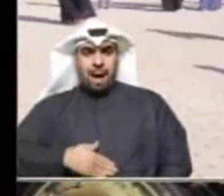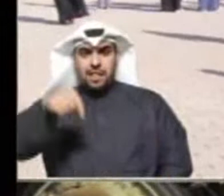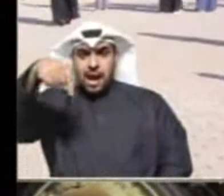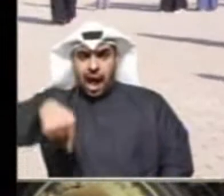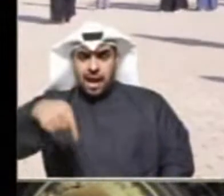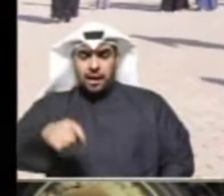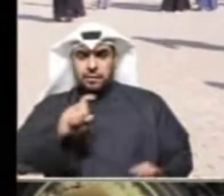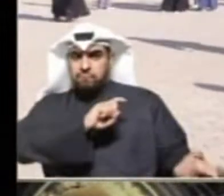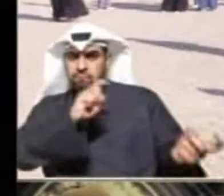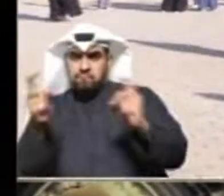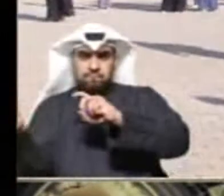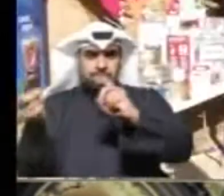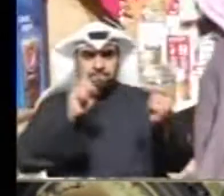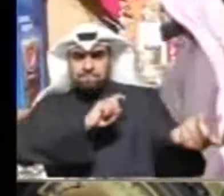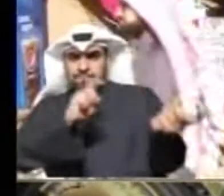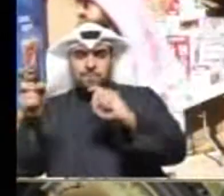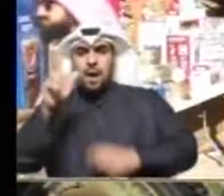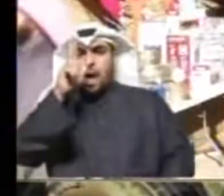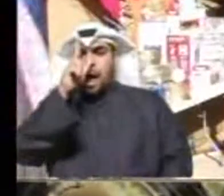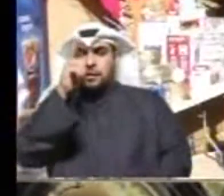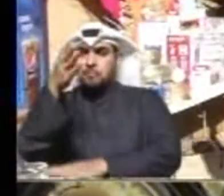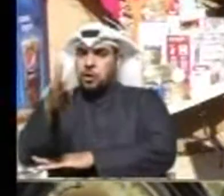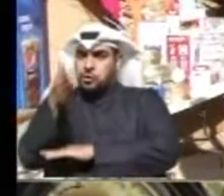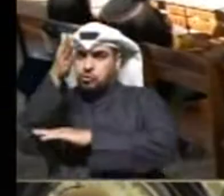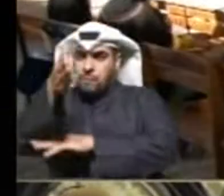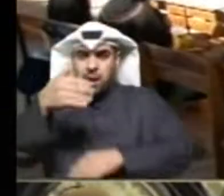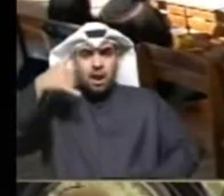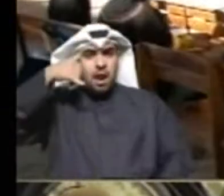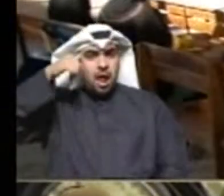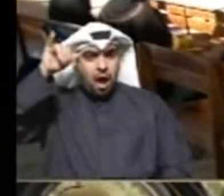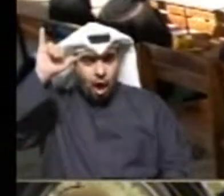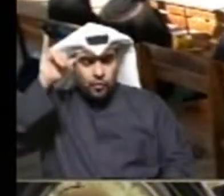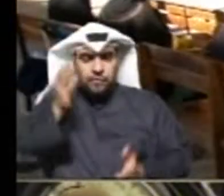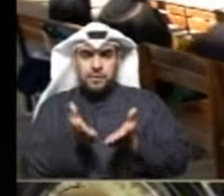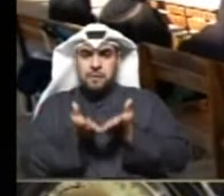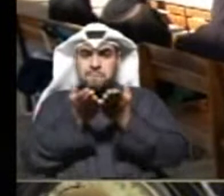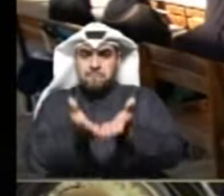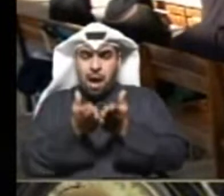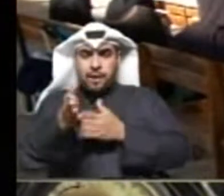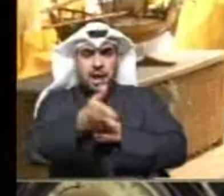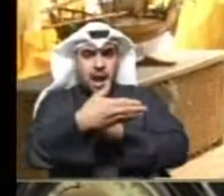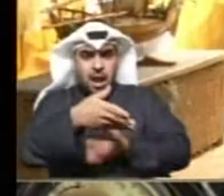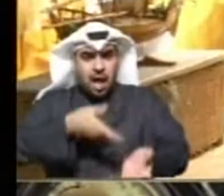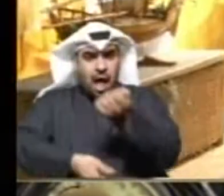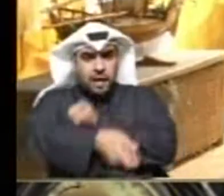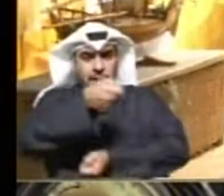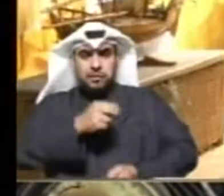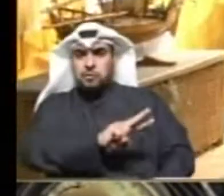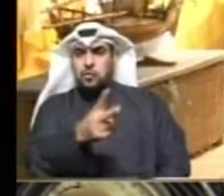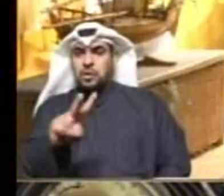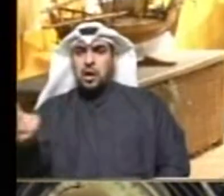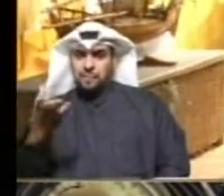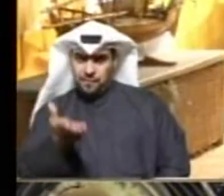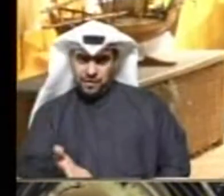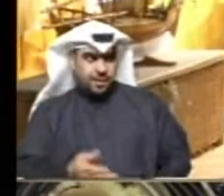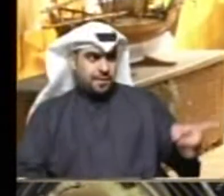الشعبي افتتاح أنشطته وفعالياته مع وعود بالمزيد من المفاجآت لهذا الموسم. كذا احتفالية